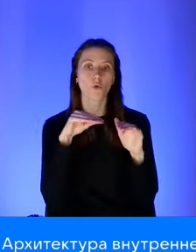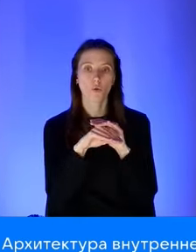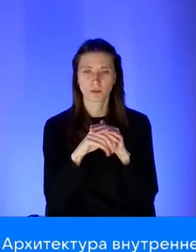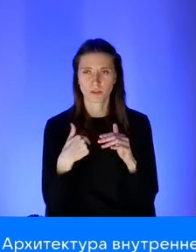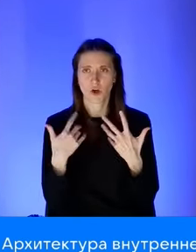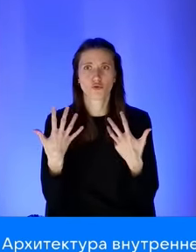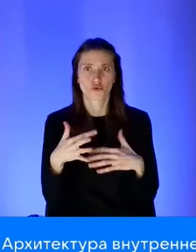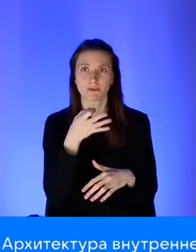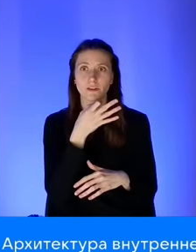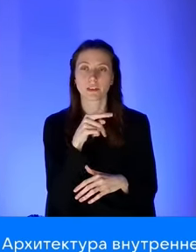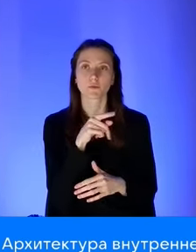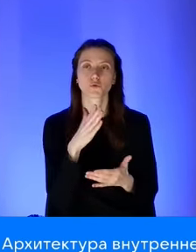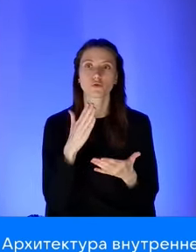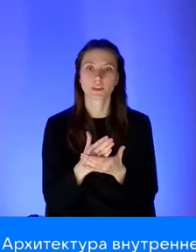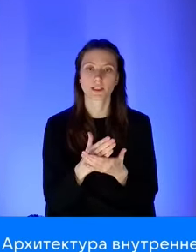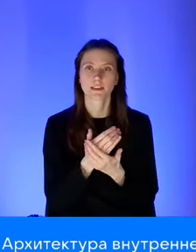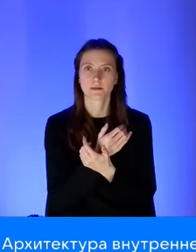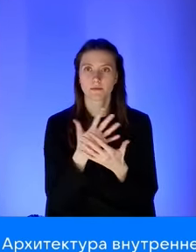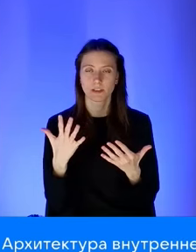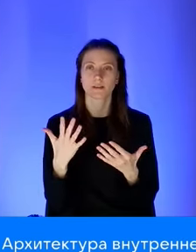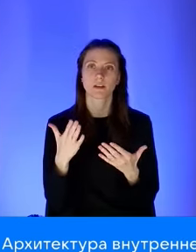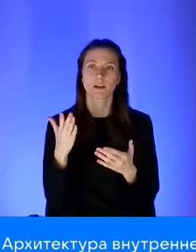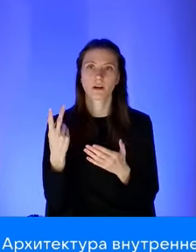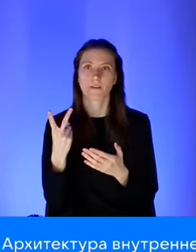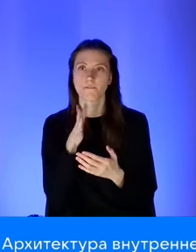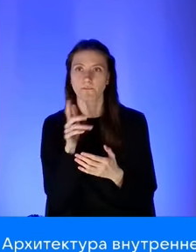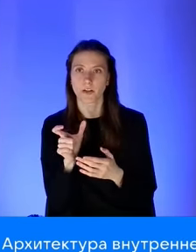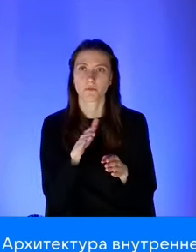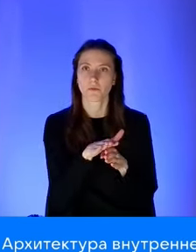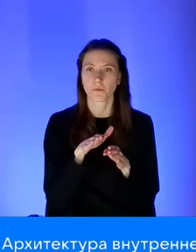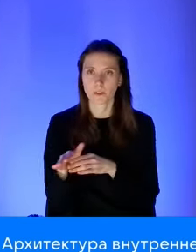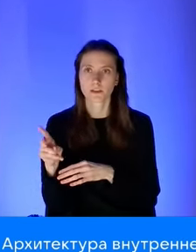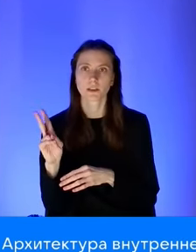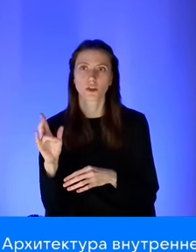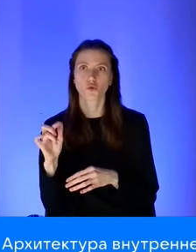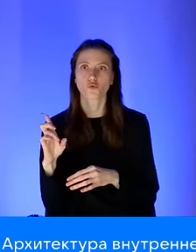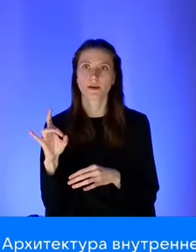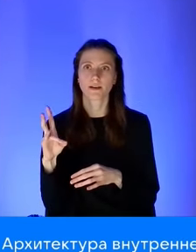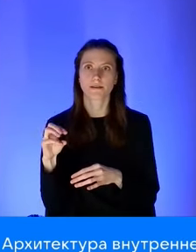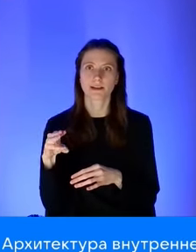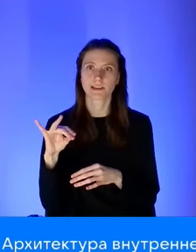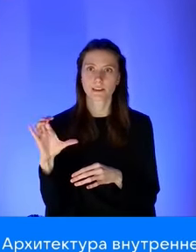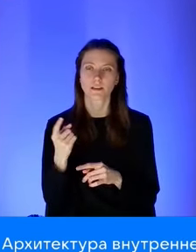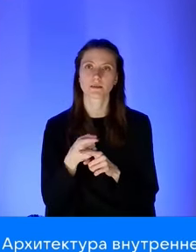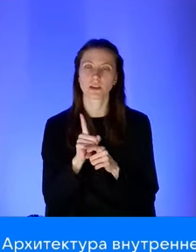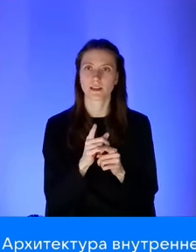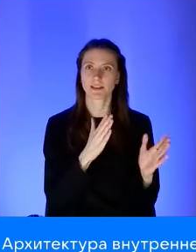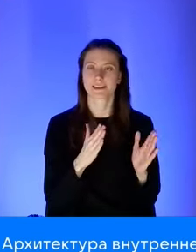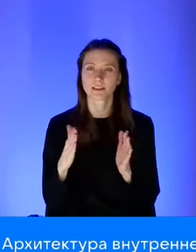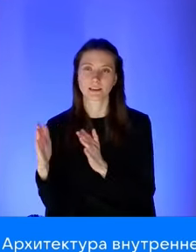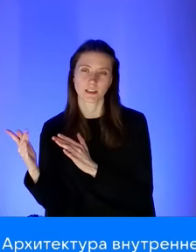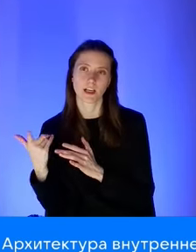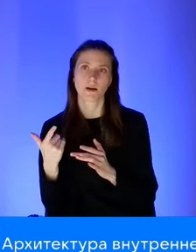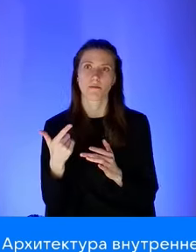то есть здесь есть определённо два ран тайма кубернетес - это система доставки и сборки вспомогательная система